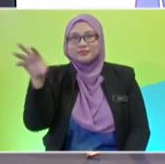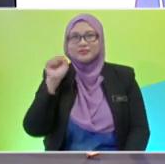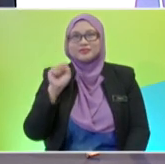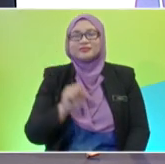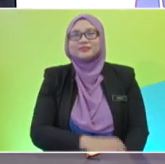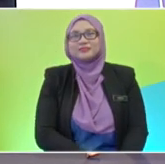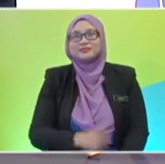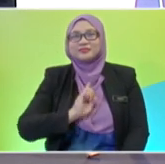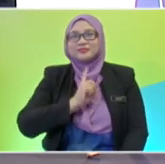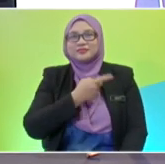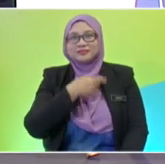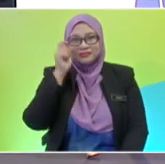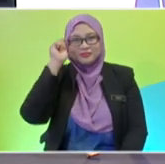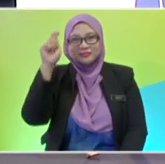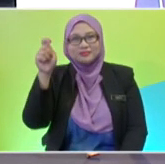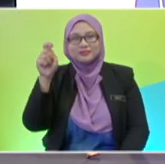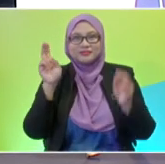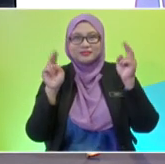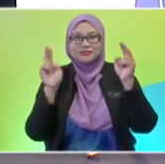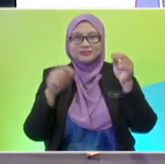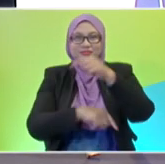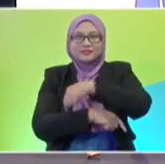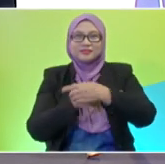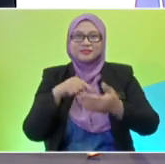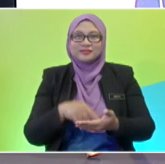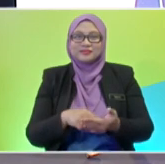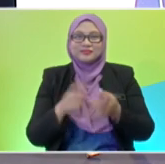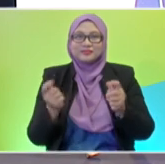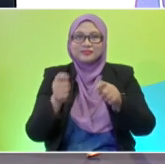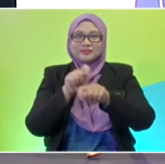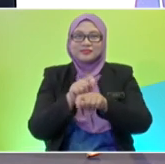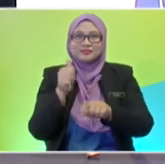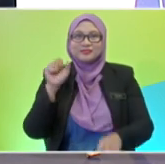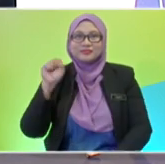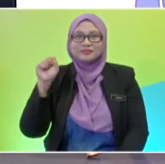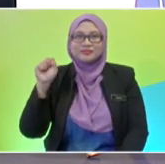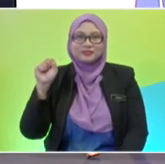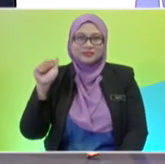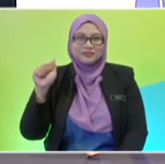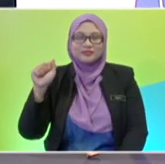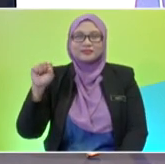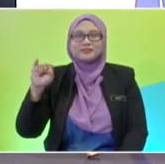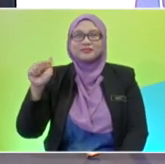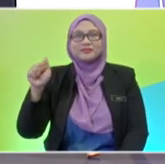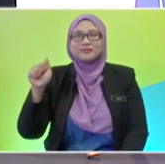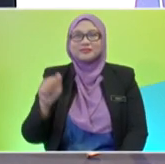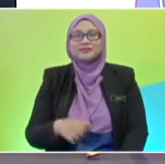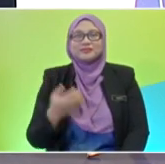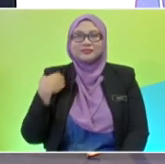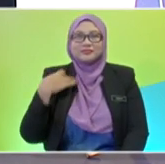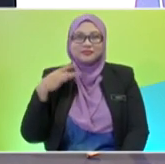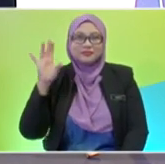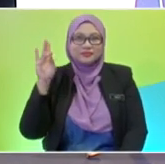kita tengok pada topik hari ini yaitu menawan Asia terdapat 8 kotak yang mengisi